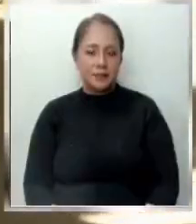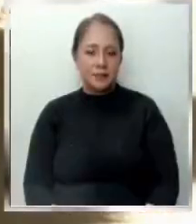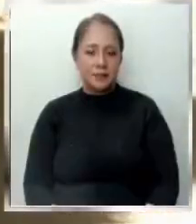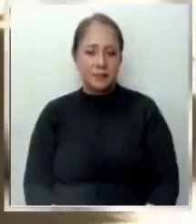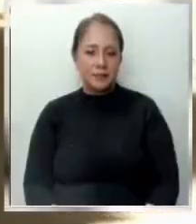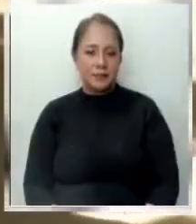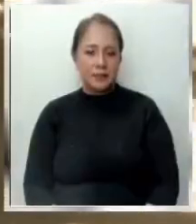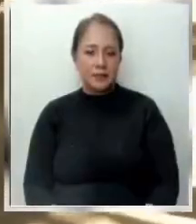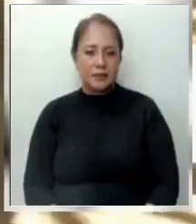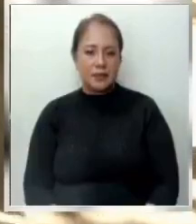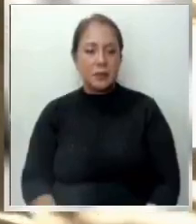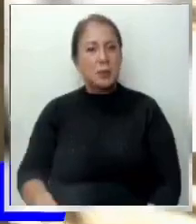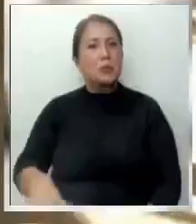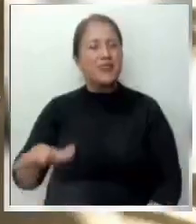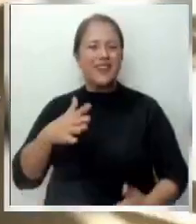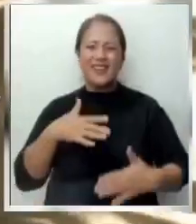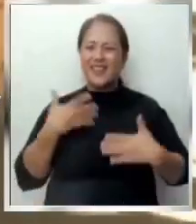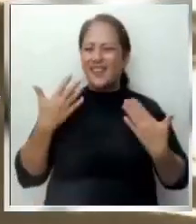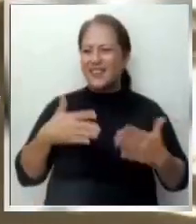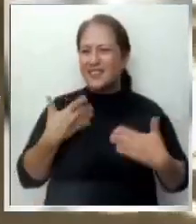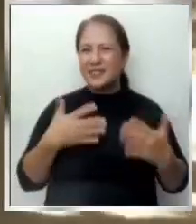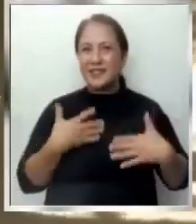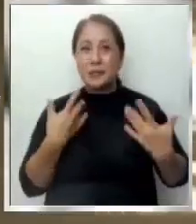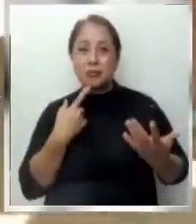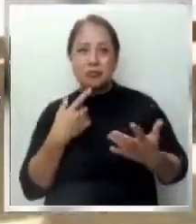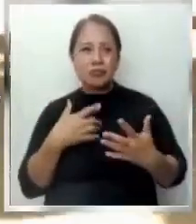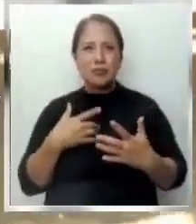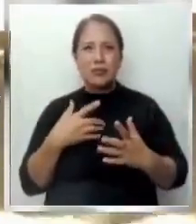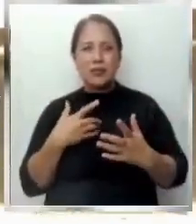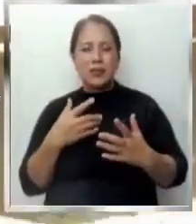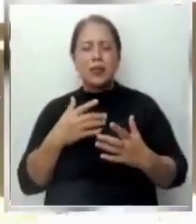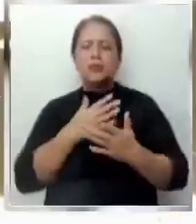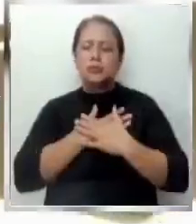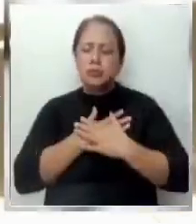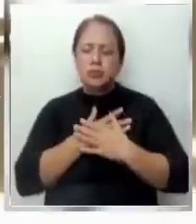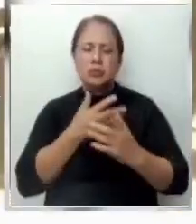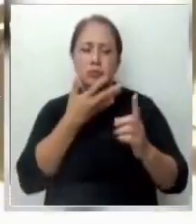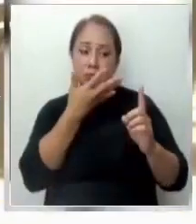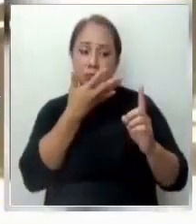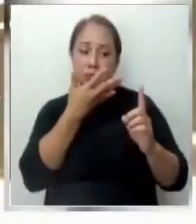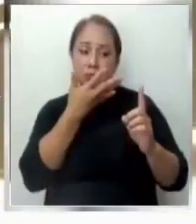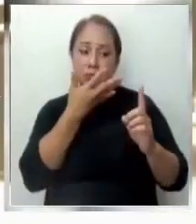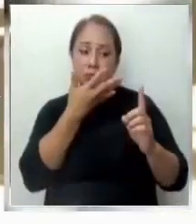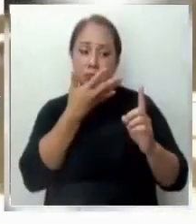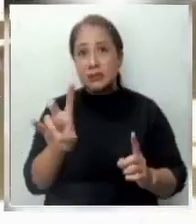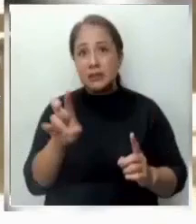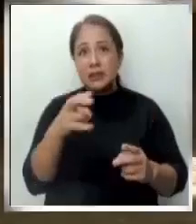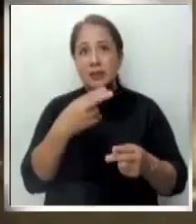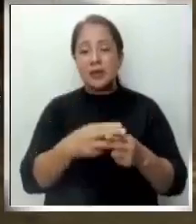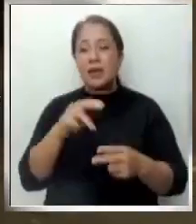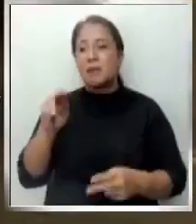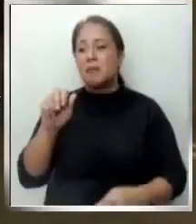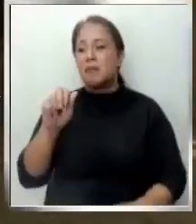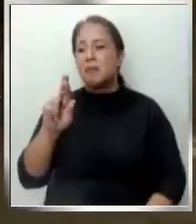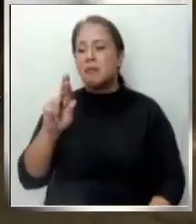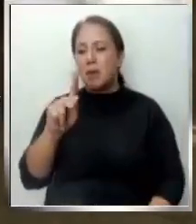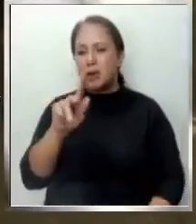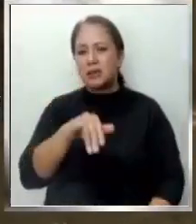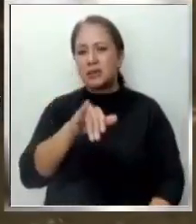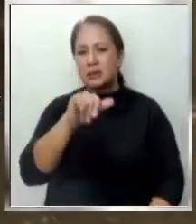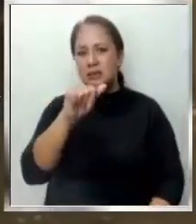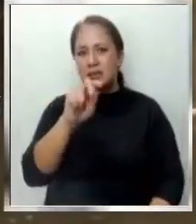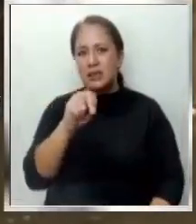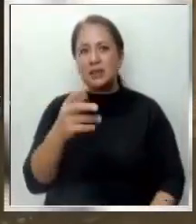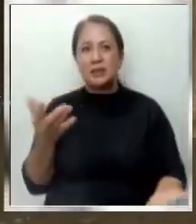Lumaking masayahin, bibo at mapagmahal ang 7 taong gulang na si Mark Ian mula sa Tigaon,